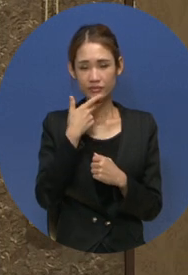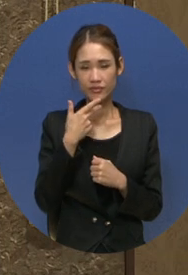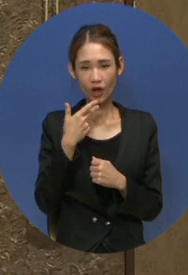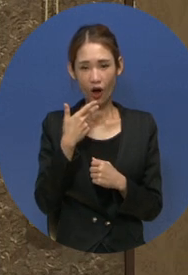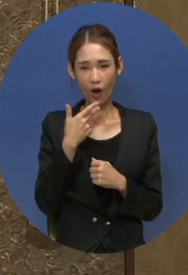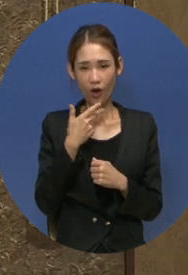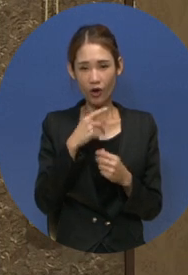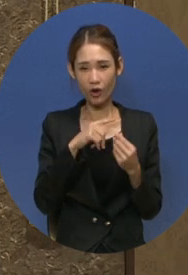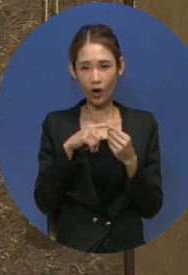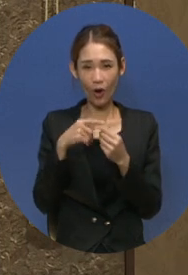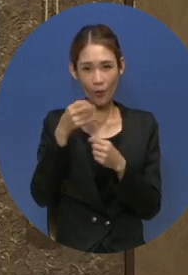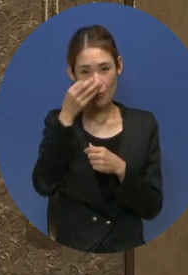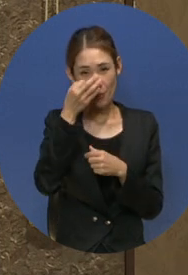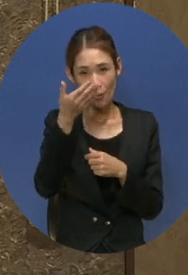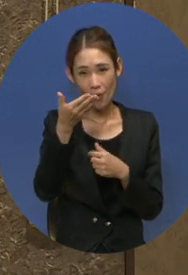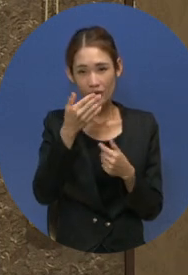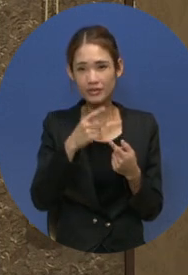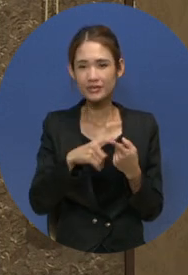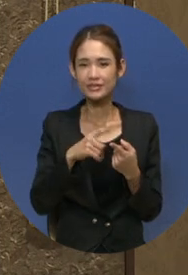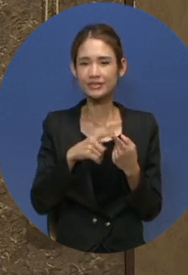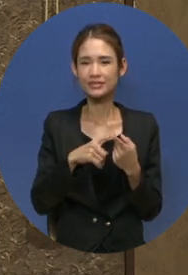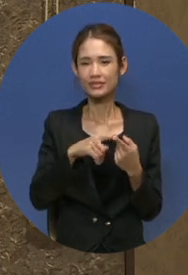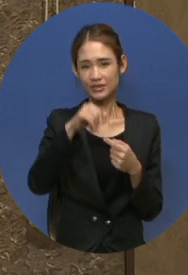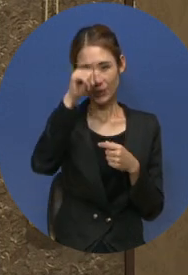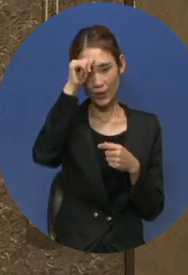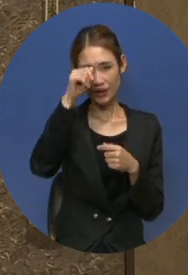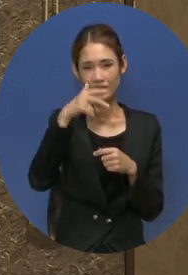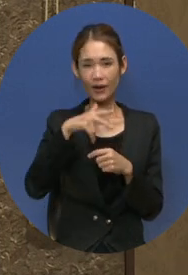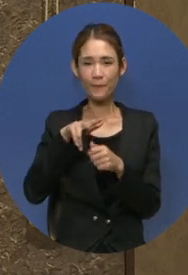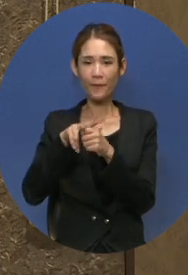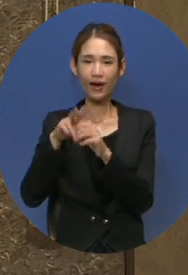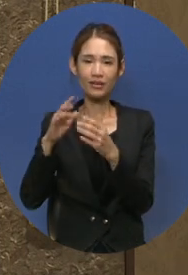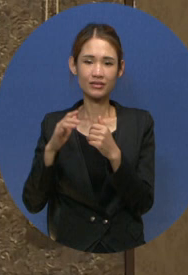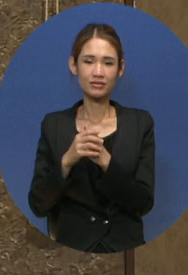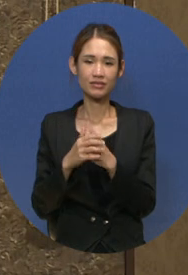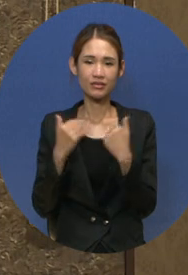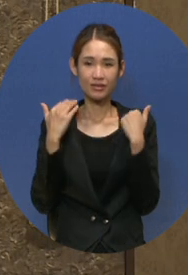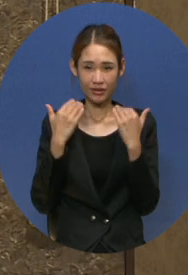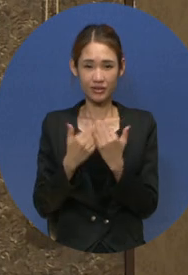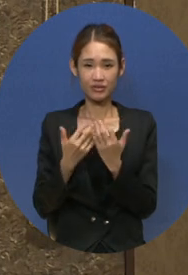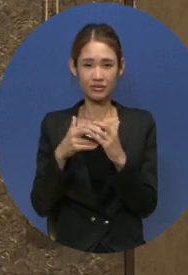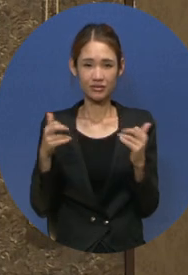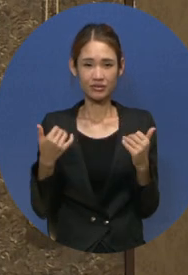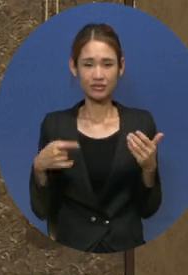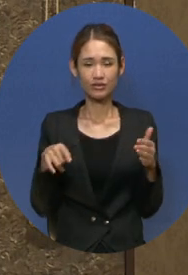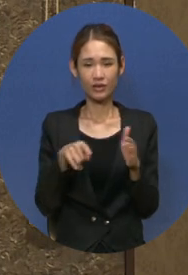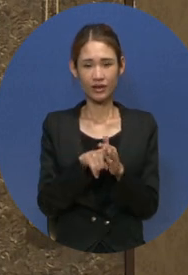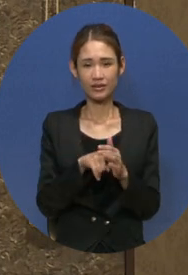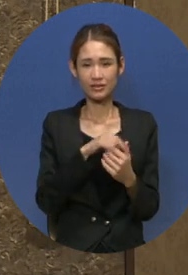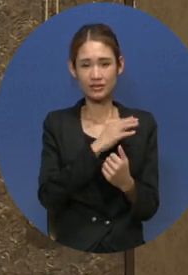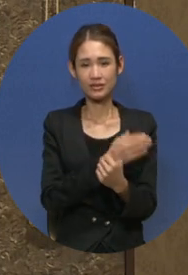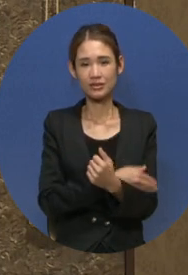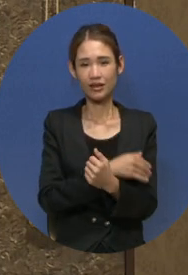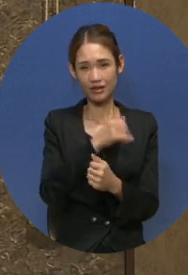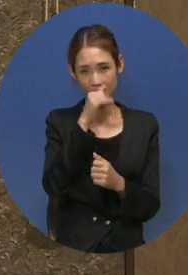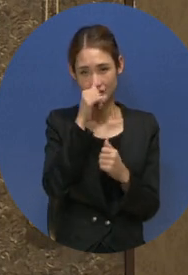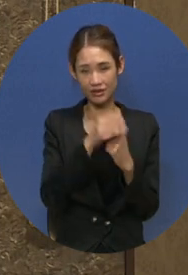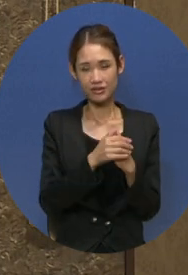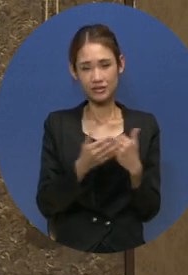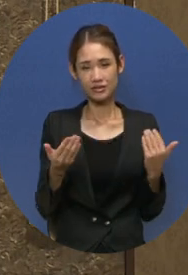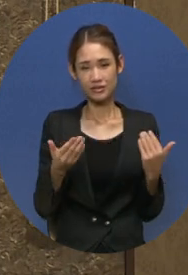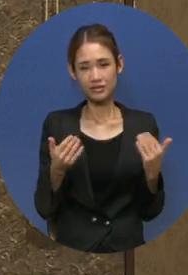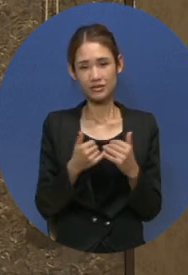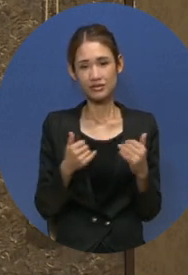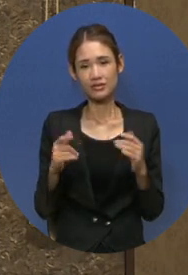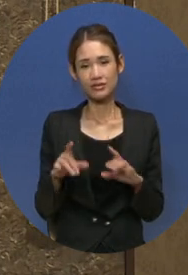이거 보여드렸듯이 네. 예, 인도네시아, 말레이시아 그런 데서도 이 발달장애인들에 대한 이런 일들을 이들이 이렇게 이 능력